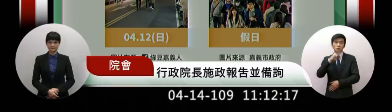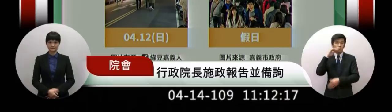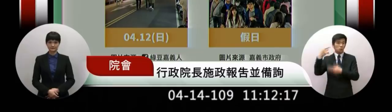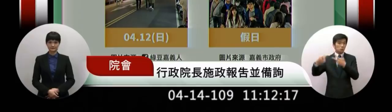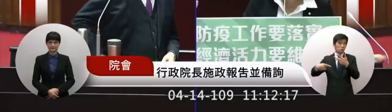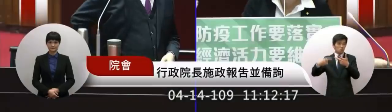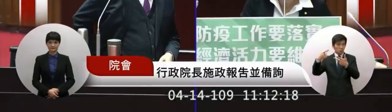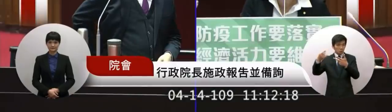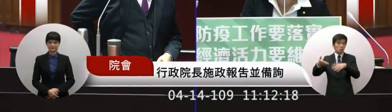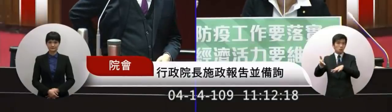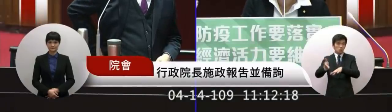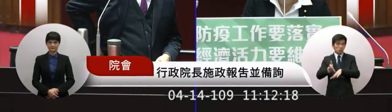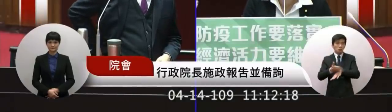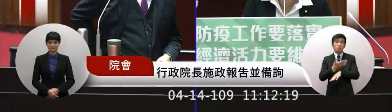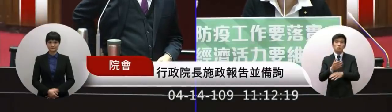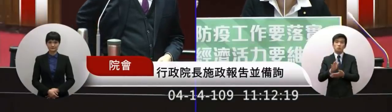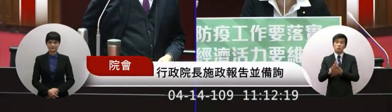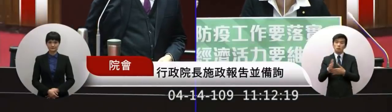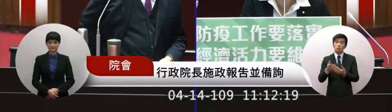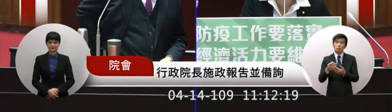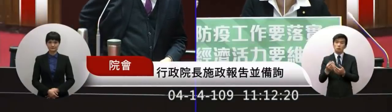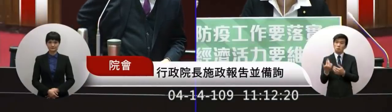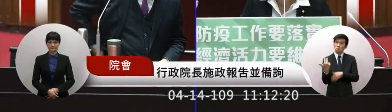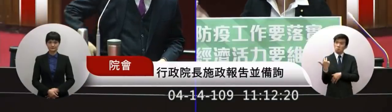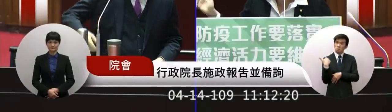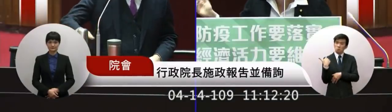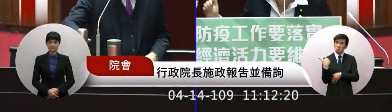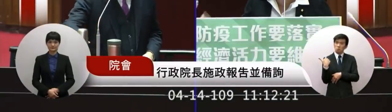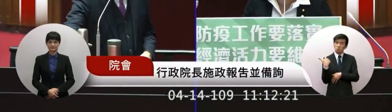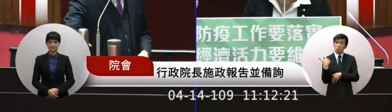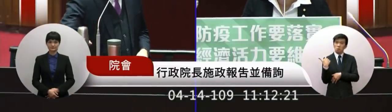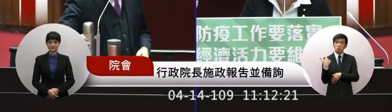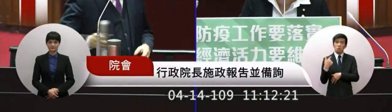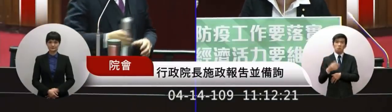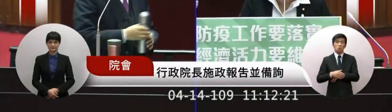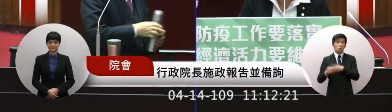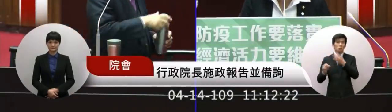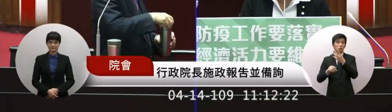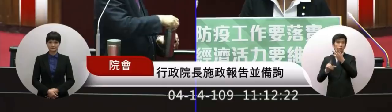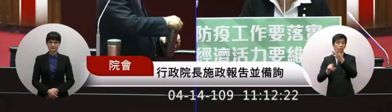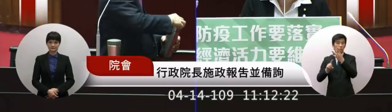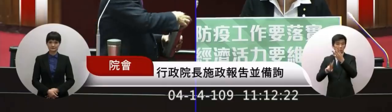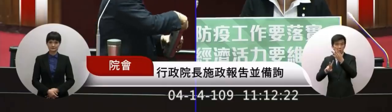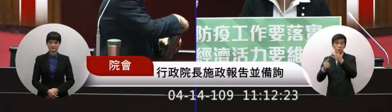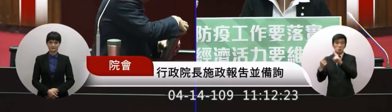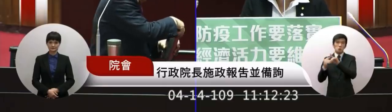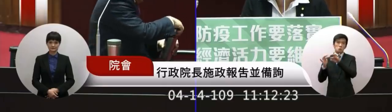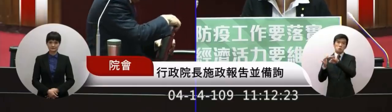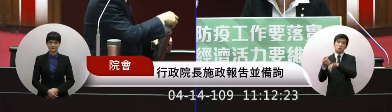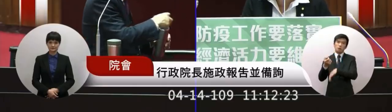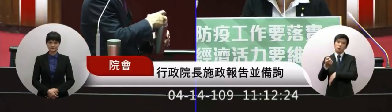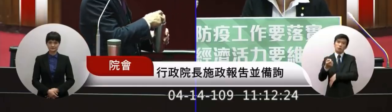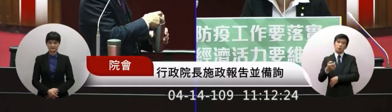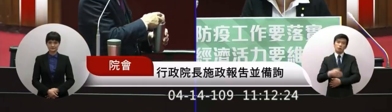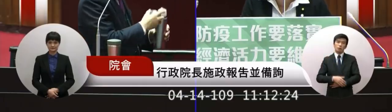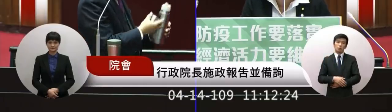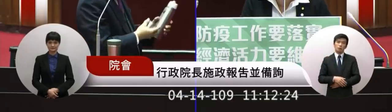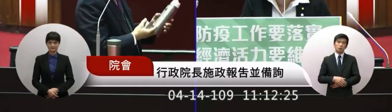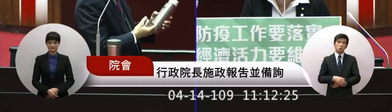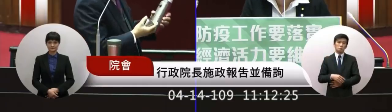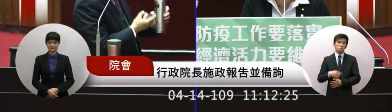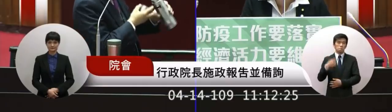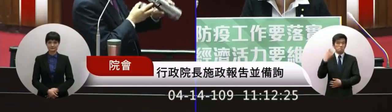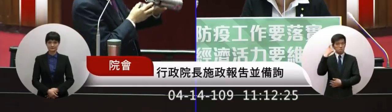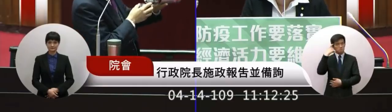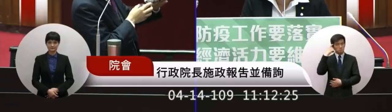十二經禮拜的禮拜時經濟變成這樣院長我覺得防